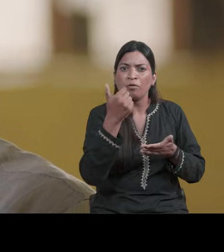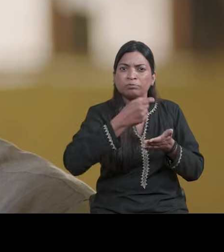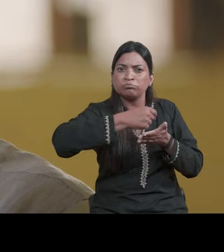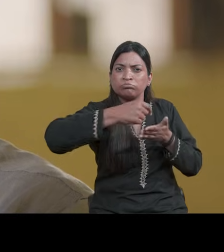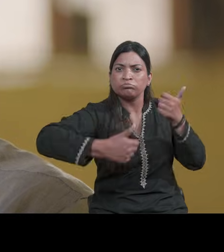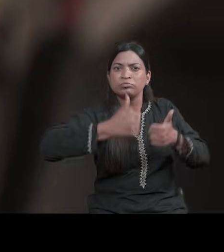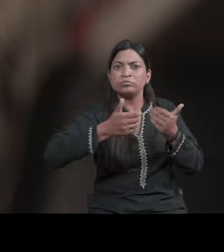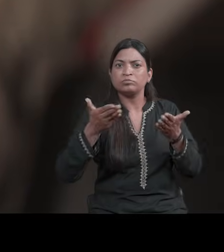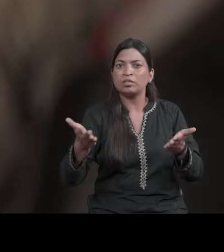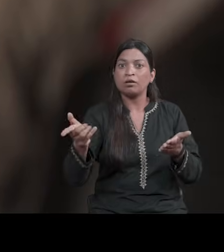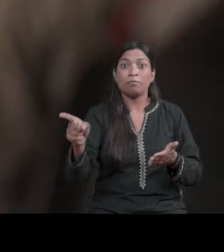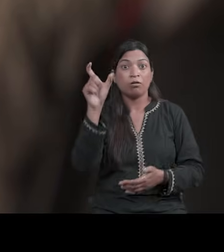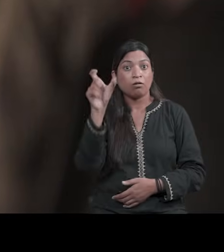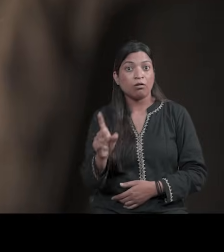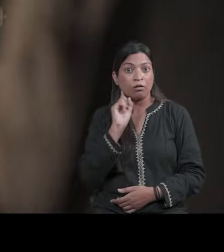लेकिन वो खुश है।